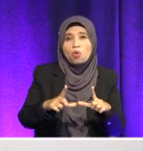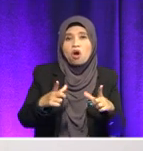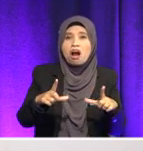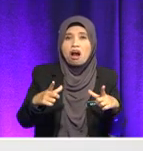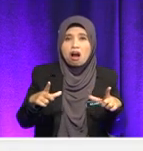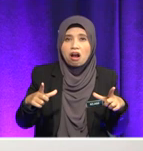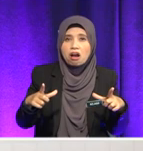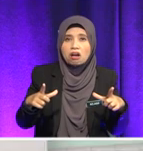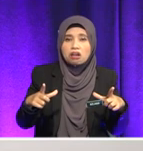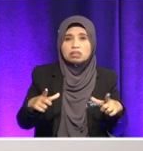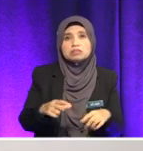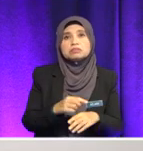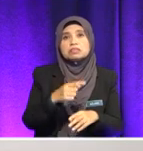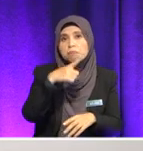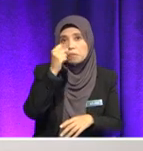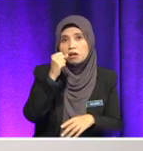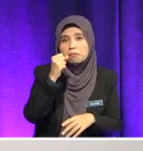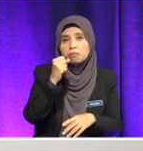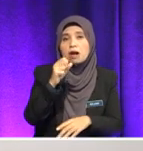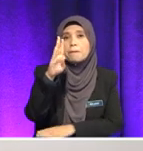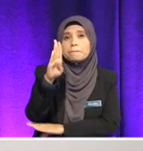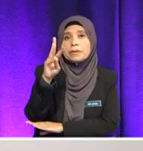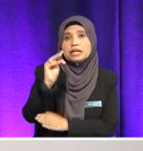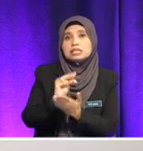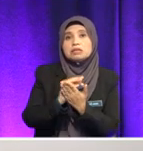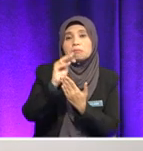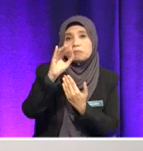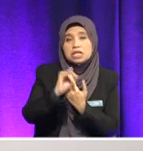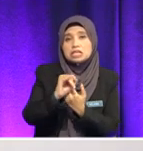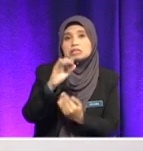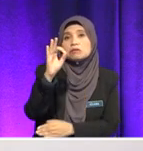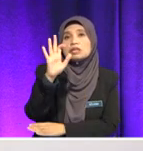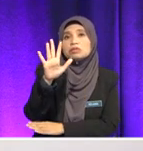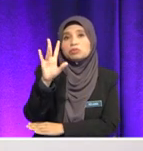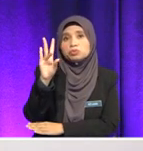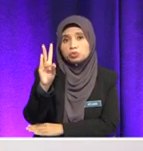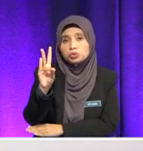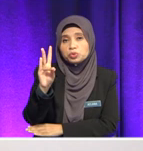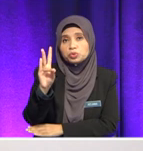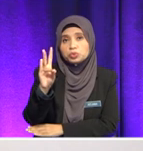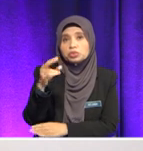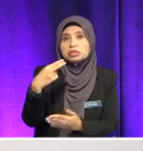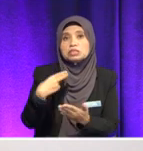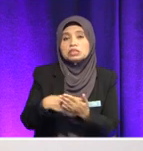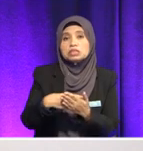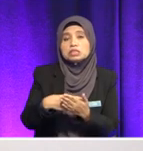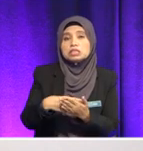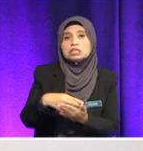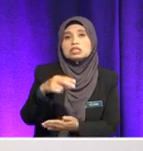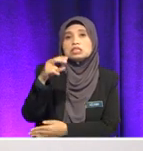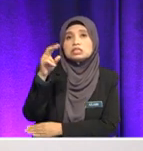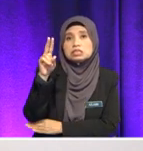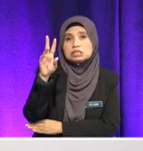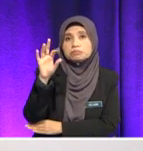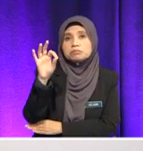Mengadakan kongres pada 4 Mei 1957 hingga 7 Mei 1957